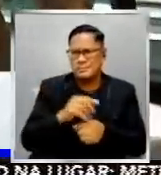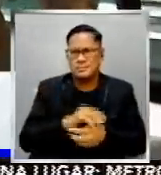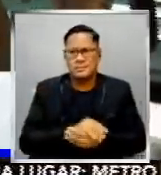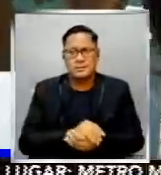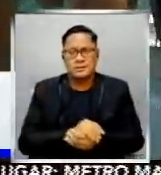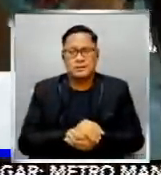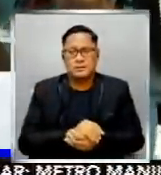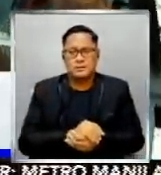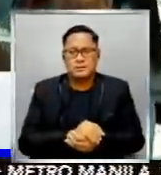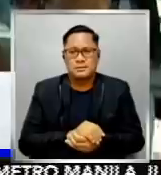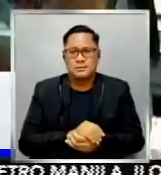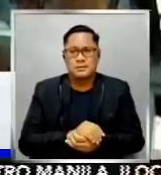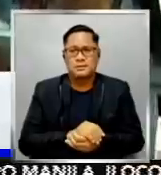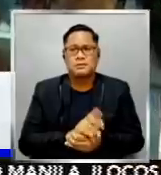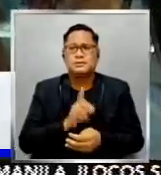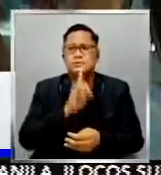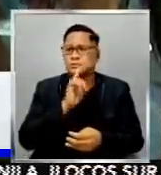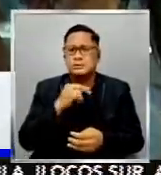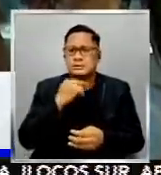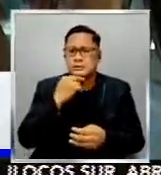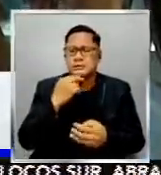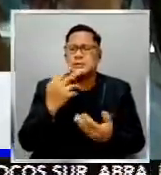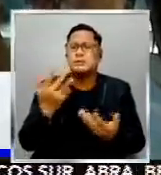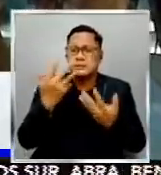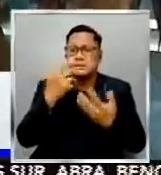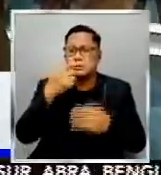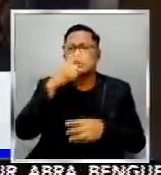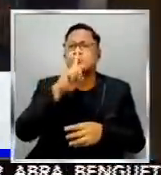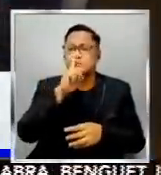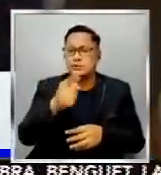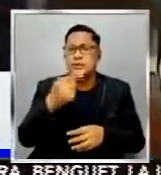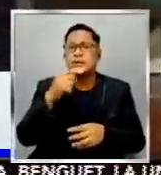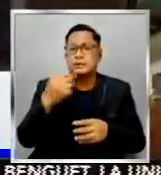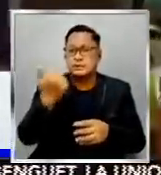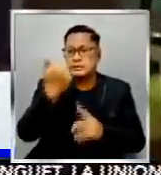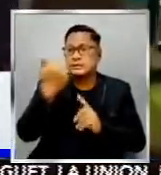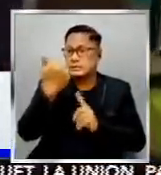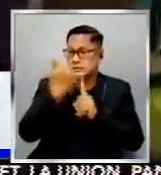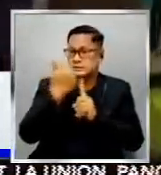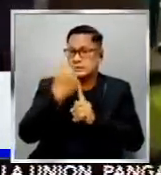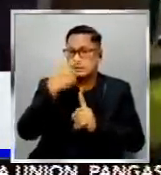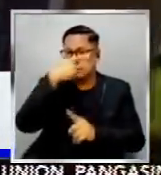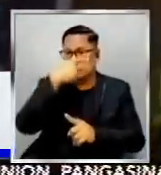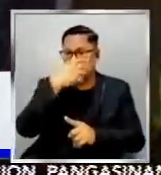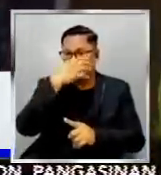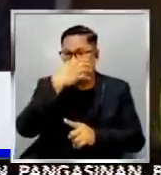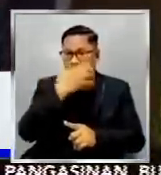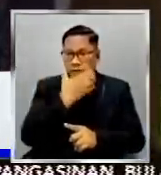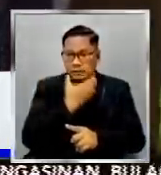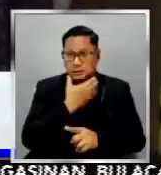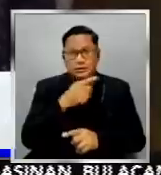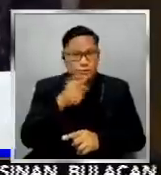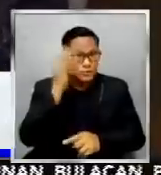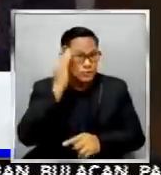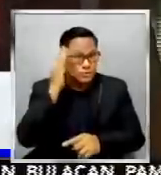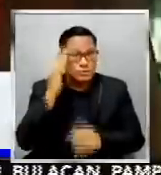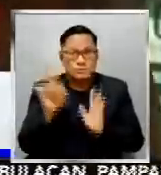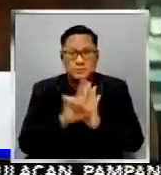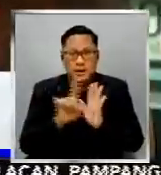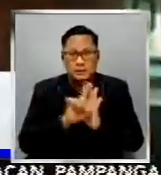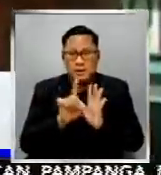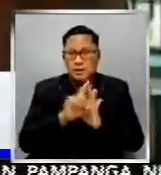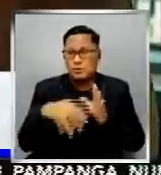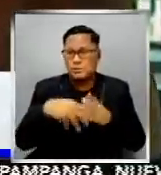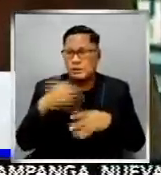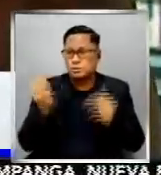Hindi ko po sinasadya pong ano po. Usapong bumababa po, ma'am. Alam niyo po ito, nabawal po tayo bumabar, wala po tayong face mask. Meron